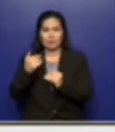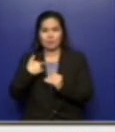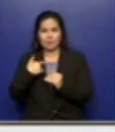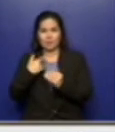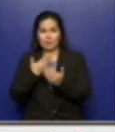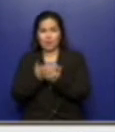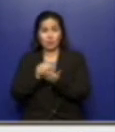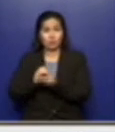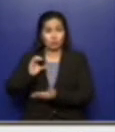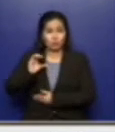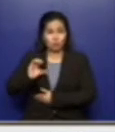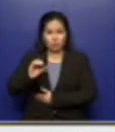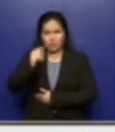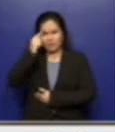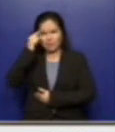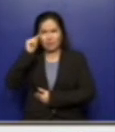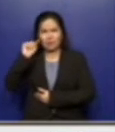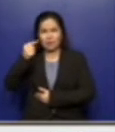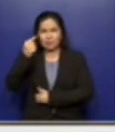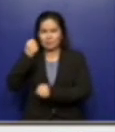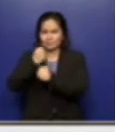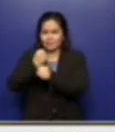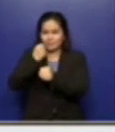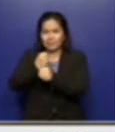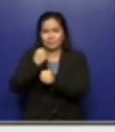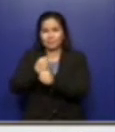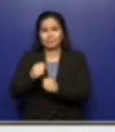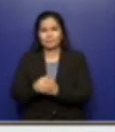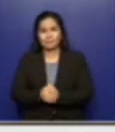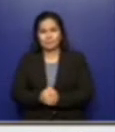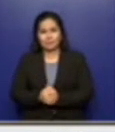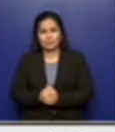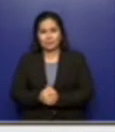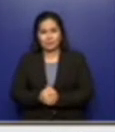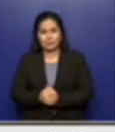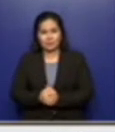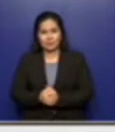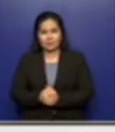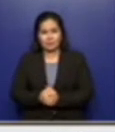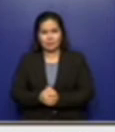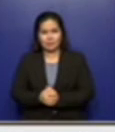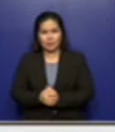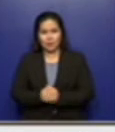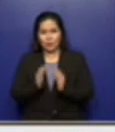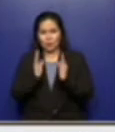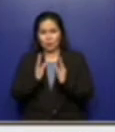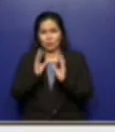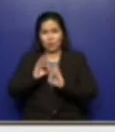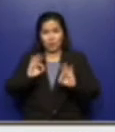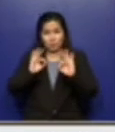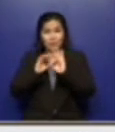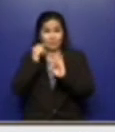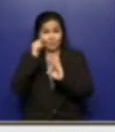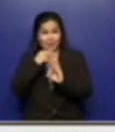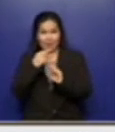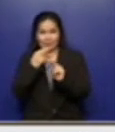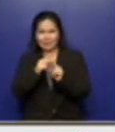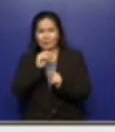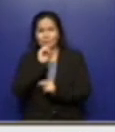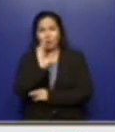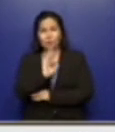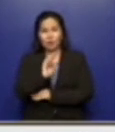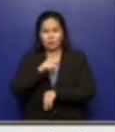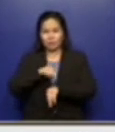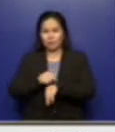ทุนและคิดค้นรวมถึงได้ให้ความสำคัญโดยใครดิฉันมีเวลา